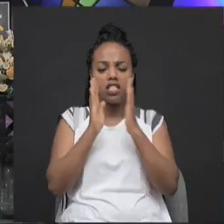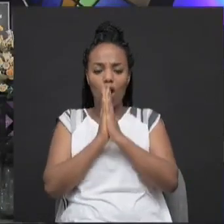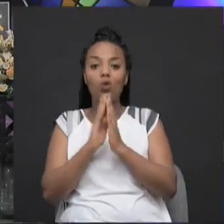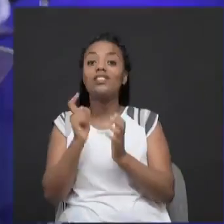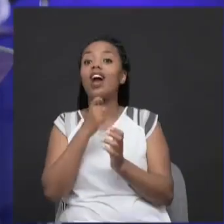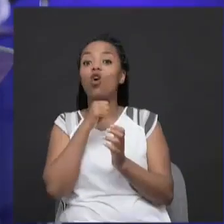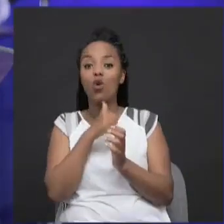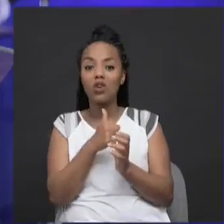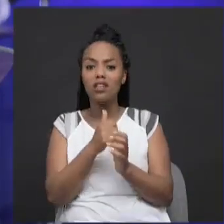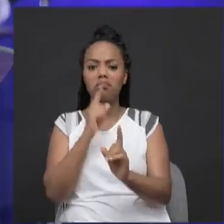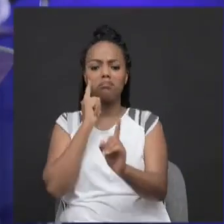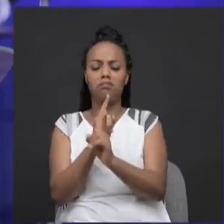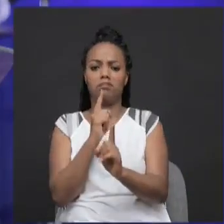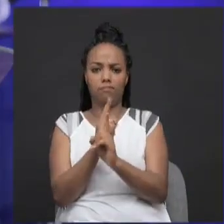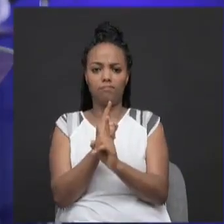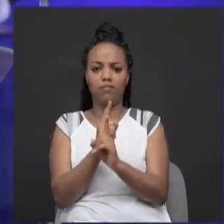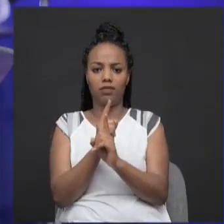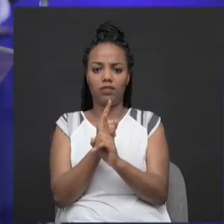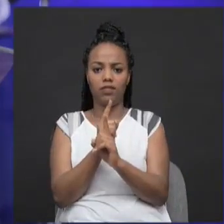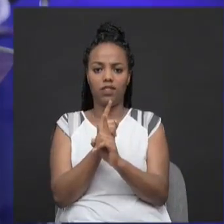ሳይሆን በትክክለኛ